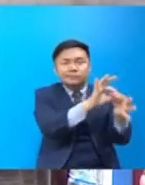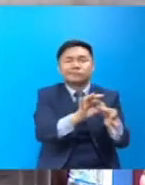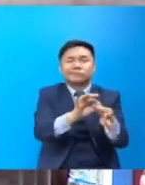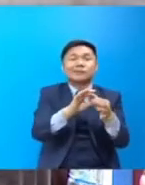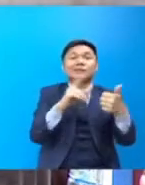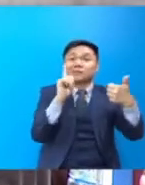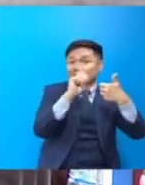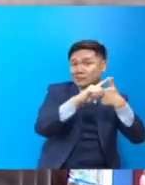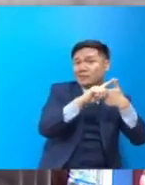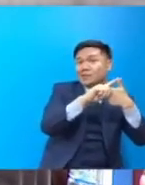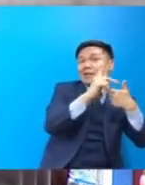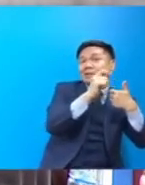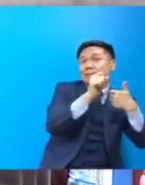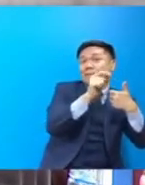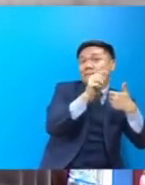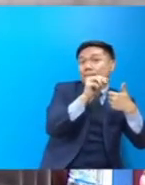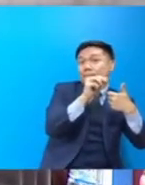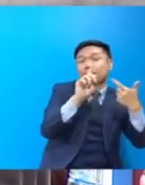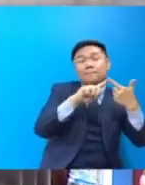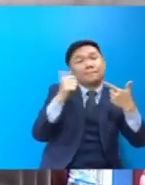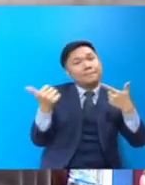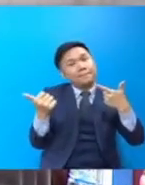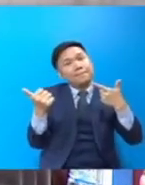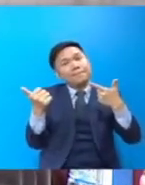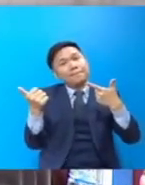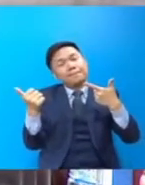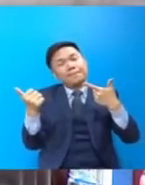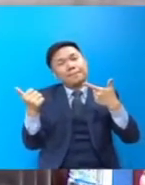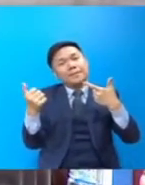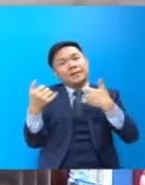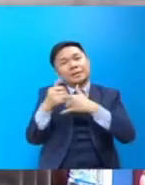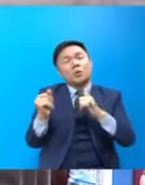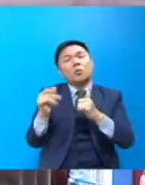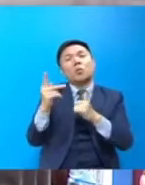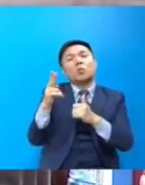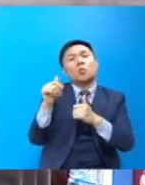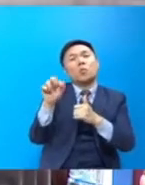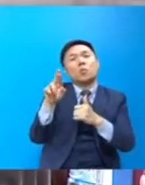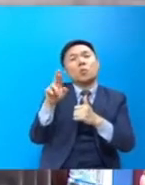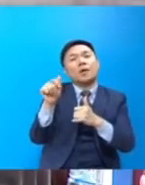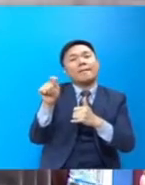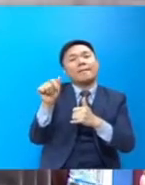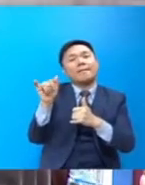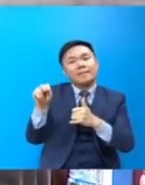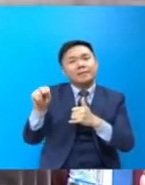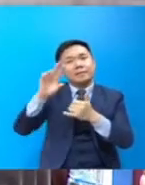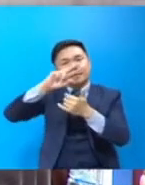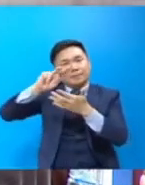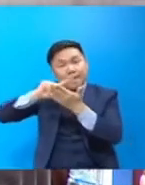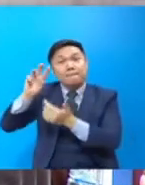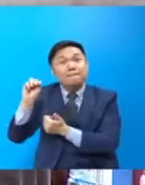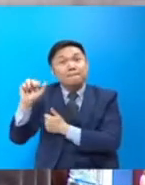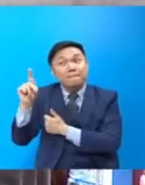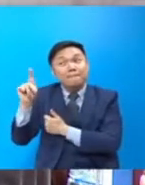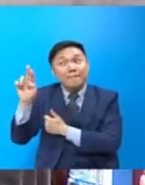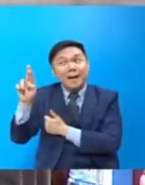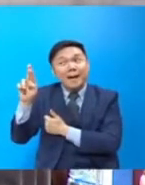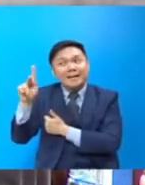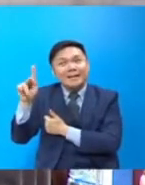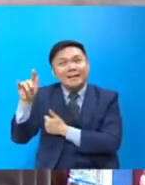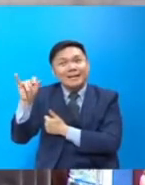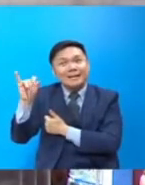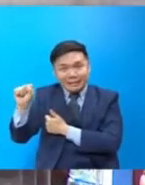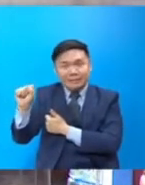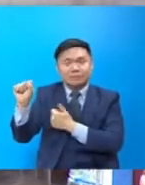antara jabatan custom dan jabatan perkhidmatan kurang tindakan pemeriksaan level marxis ya agak